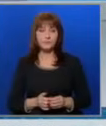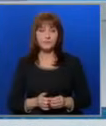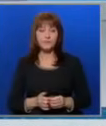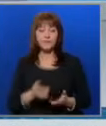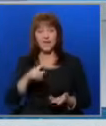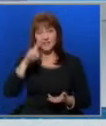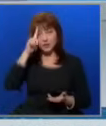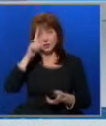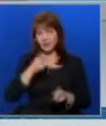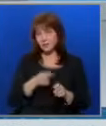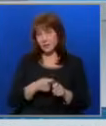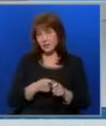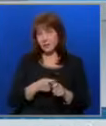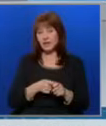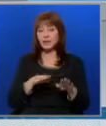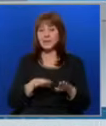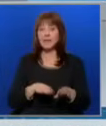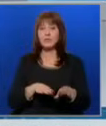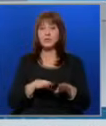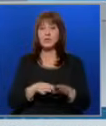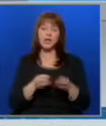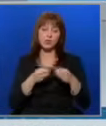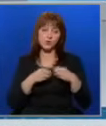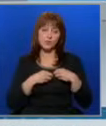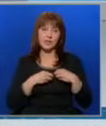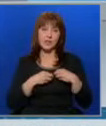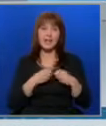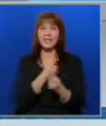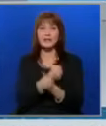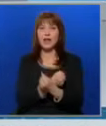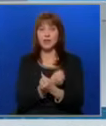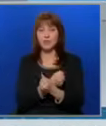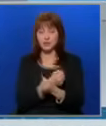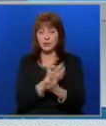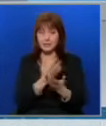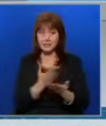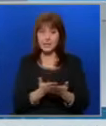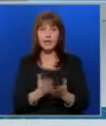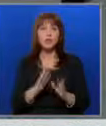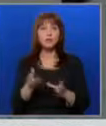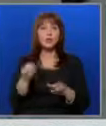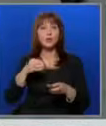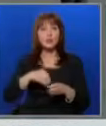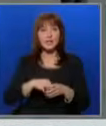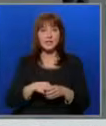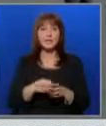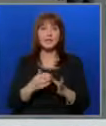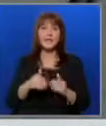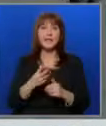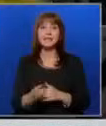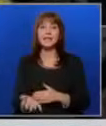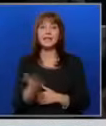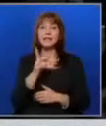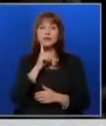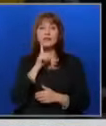И в София се проведе демонстрация на солидарност с заложниците, пленени от Хамас. Според участниците в нея над